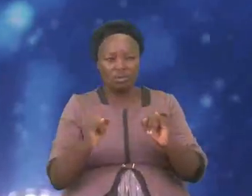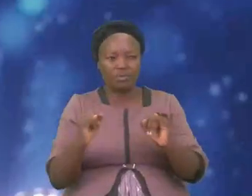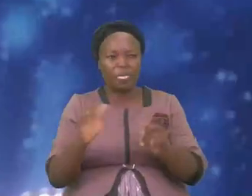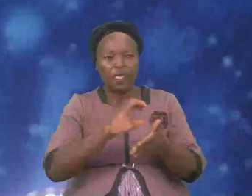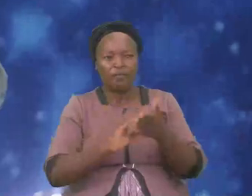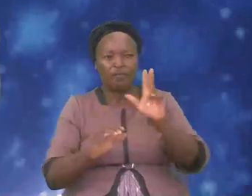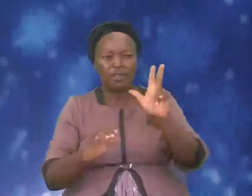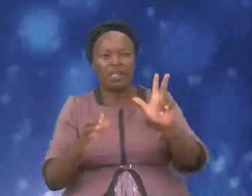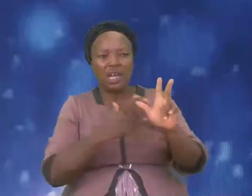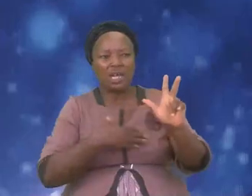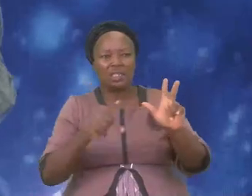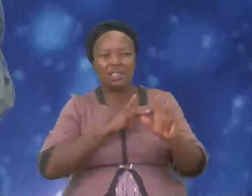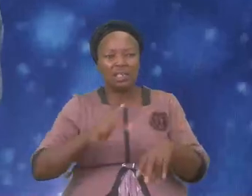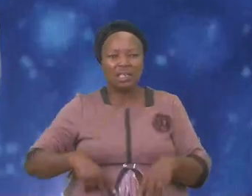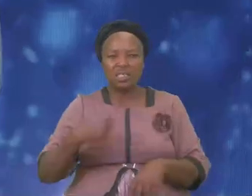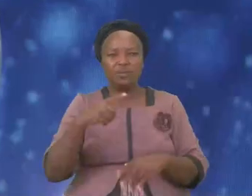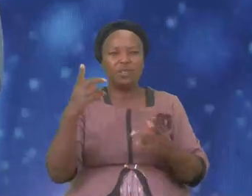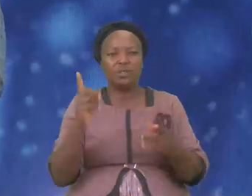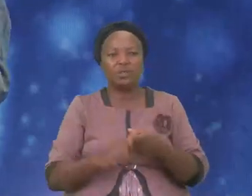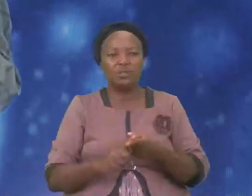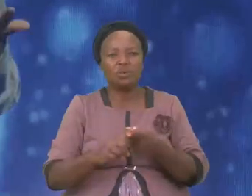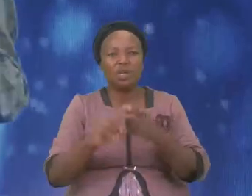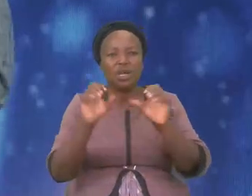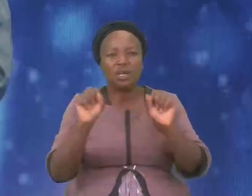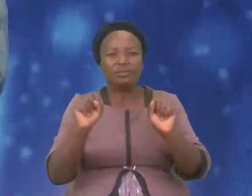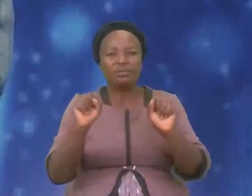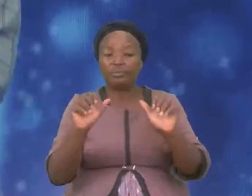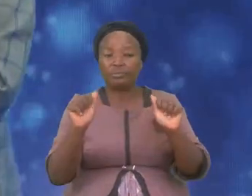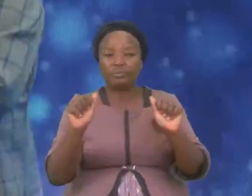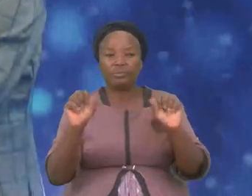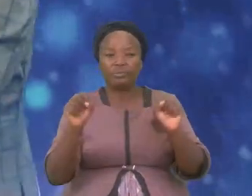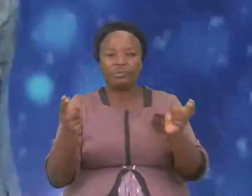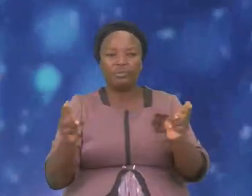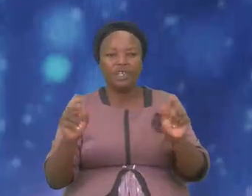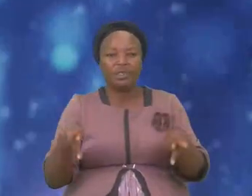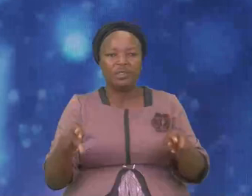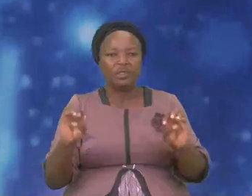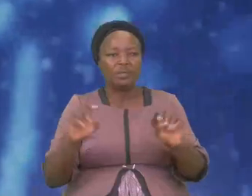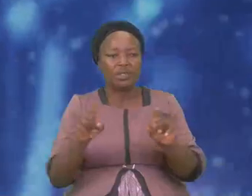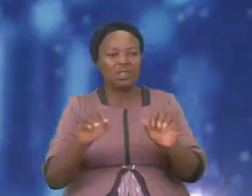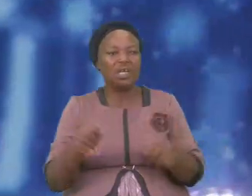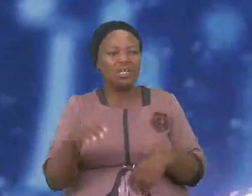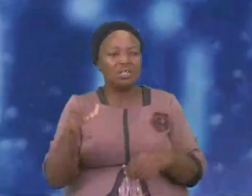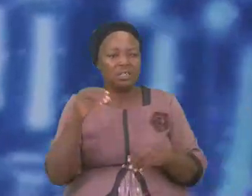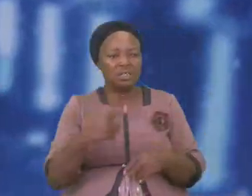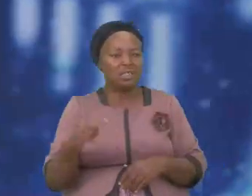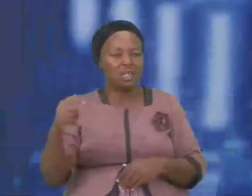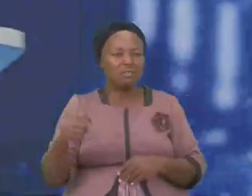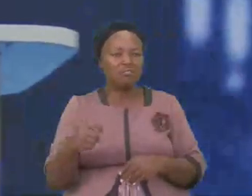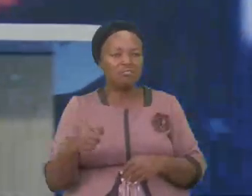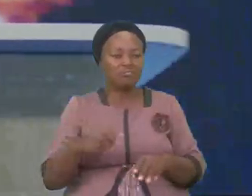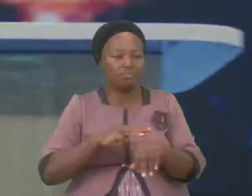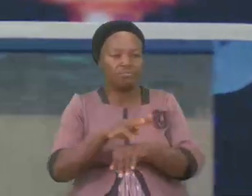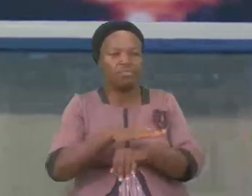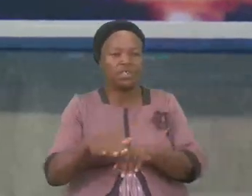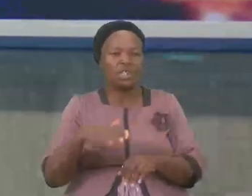le roi donna l'ordre à Ashpenaz, chef de ses eunuques, d'amener quelques-uns des enfants d'Israël de